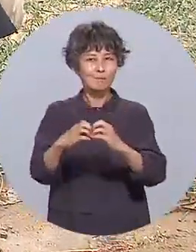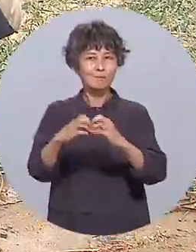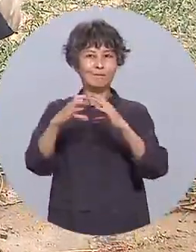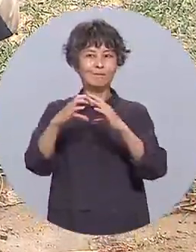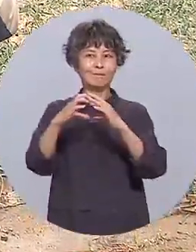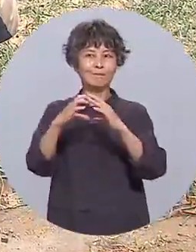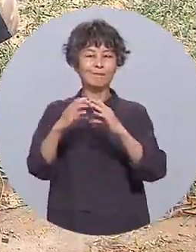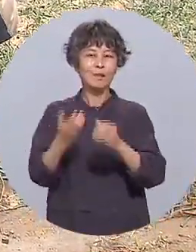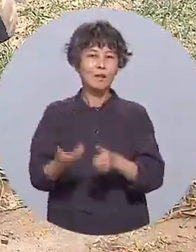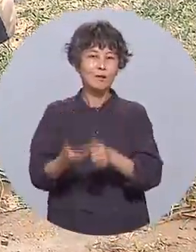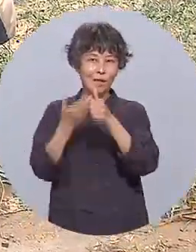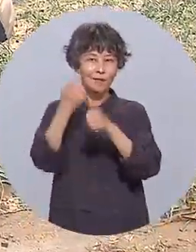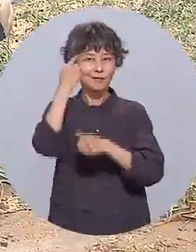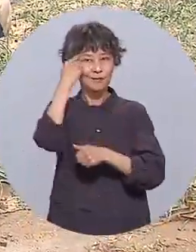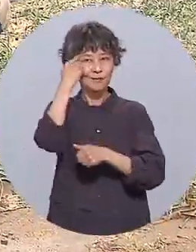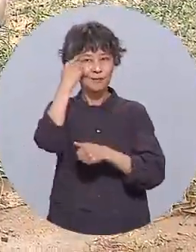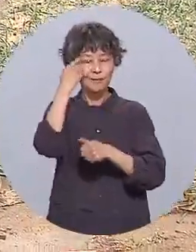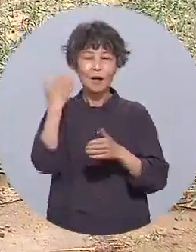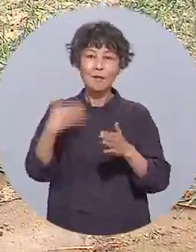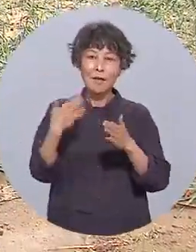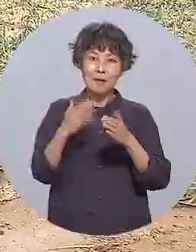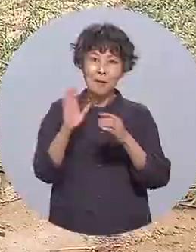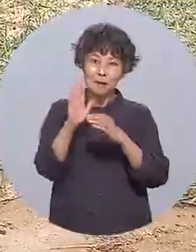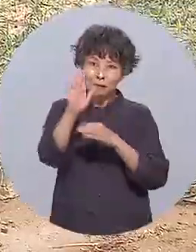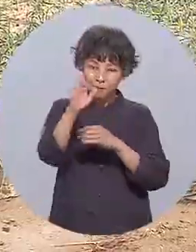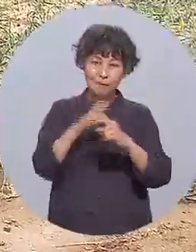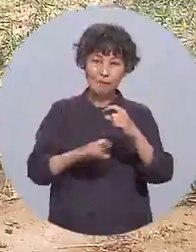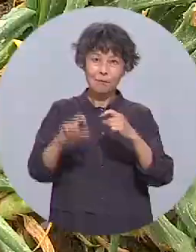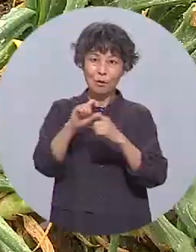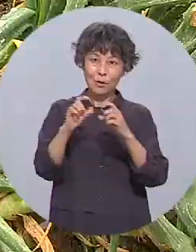なるんです。 まだまだ大きくなる予定で、なりますね。